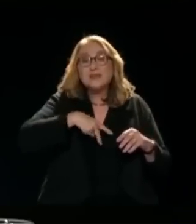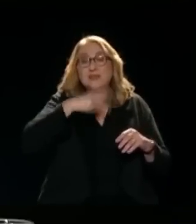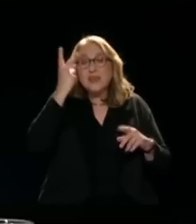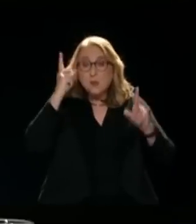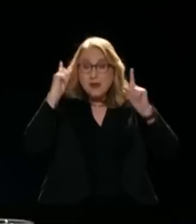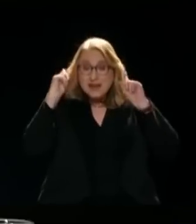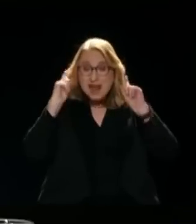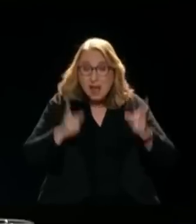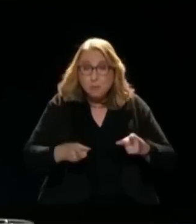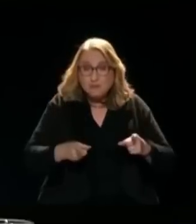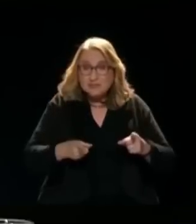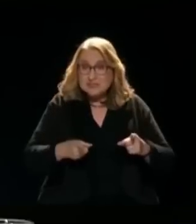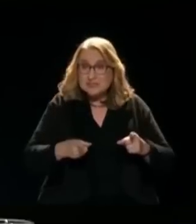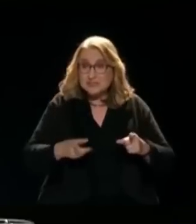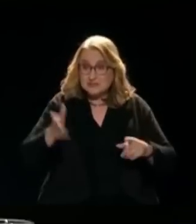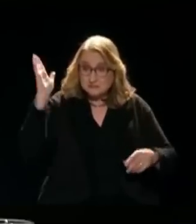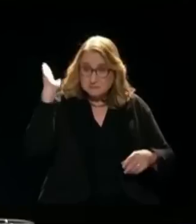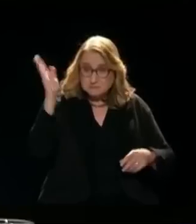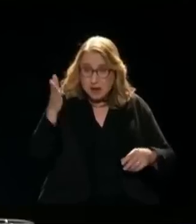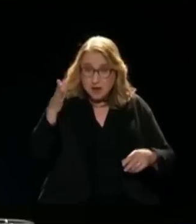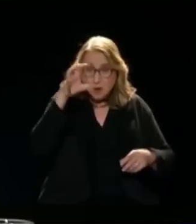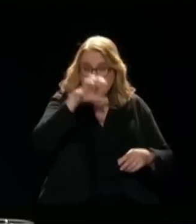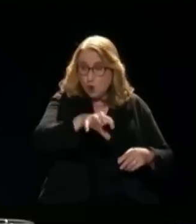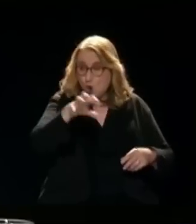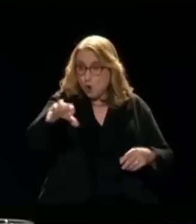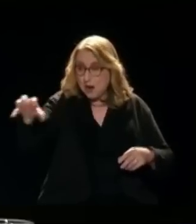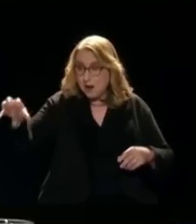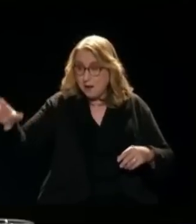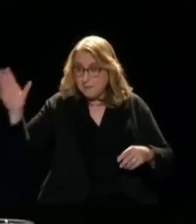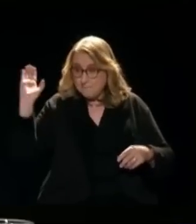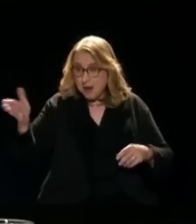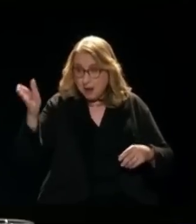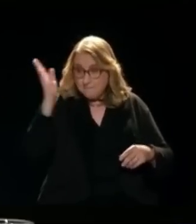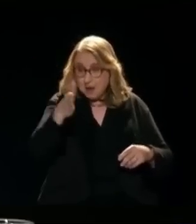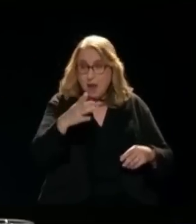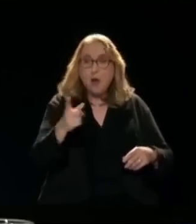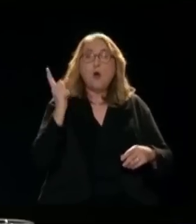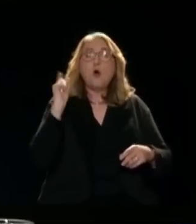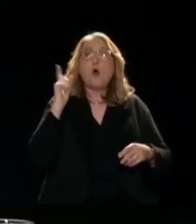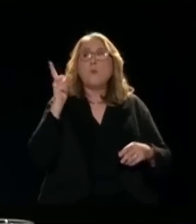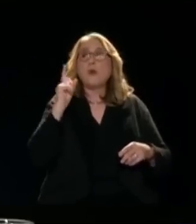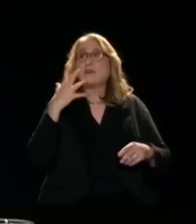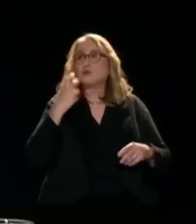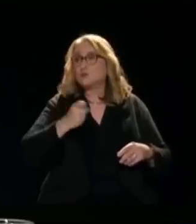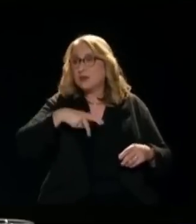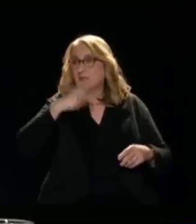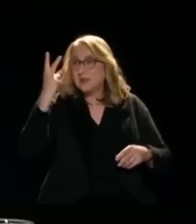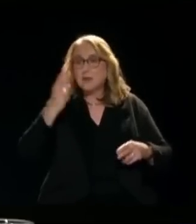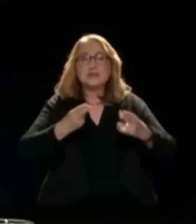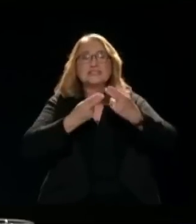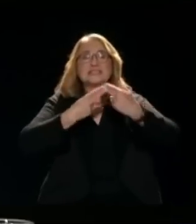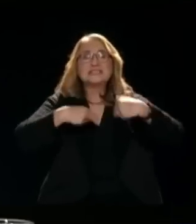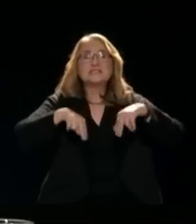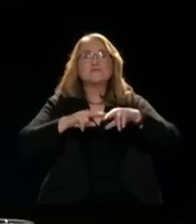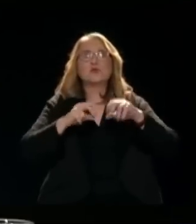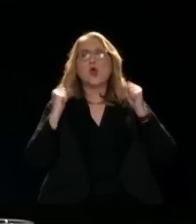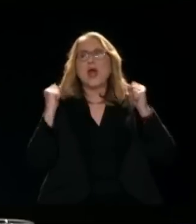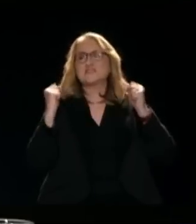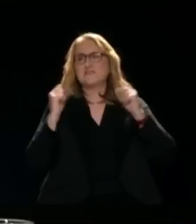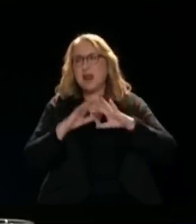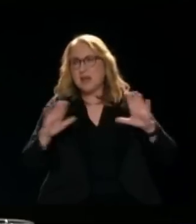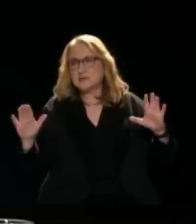κυρώσεις ενάντια σε κράτος, σωστές ή λάθος, αυτό είναι μια συζήτηση, είναι το Συμβούλιο Ασφαλείας, η Γενική Συνέλευση του ΟΗΕ.